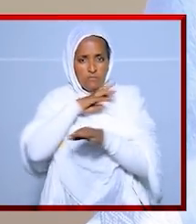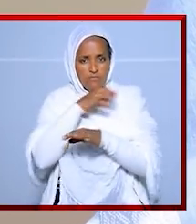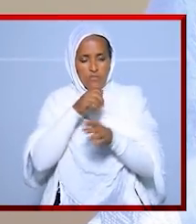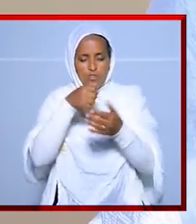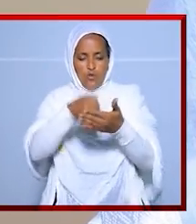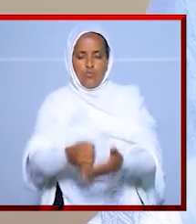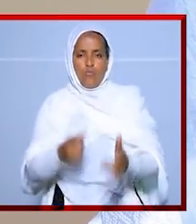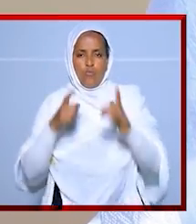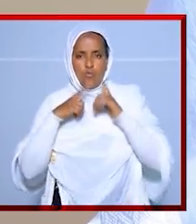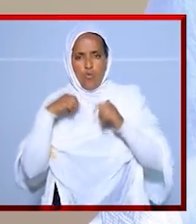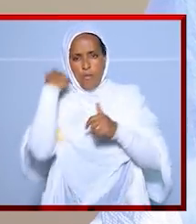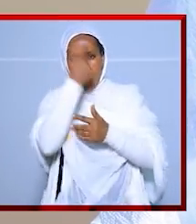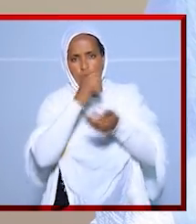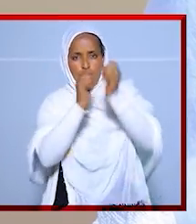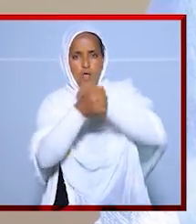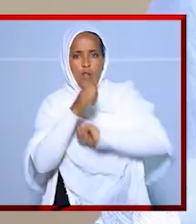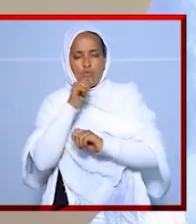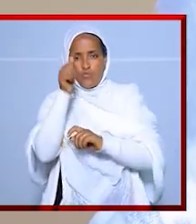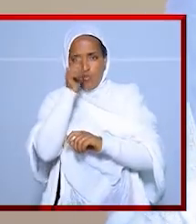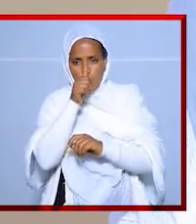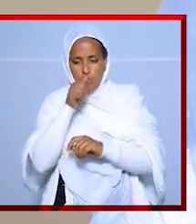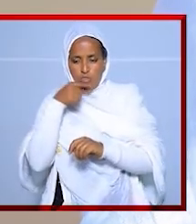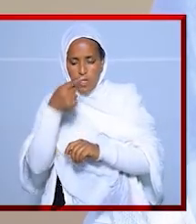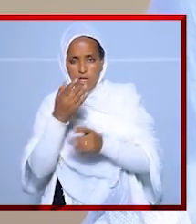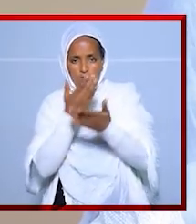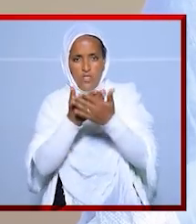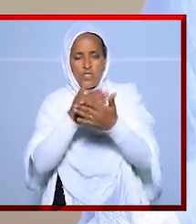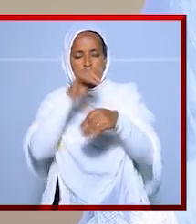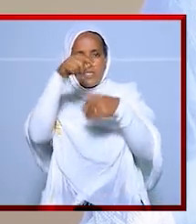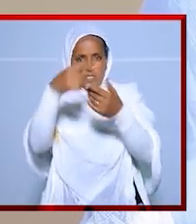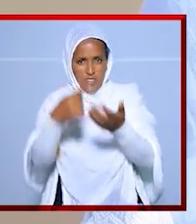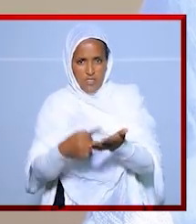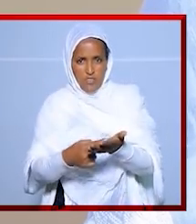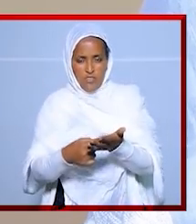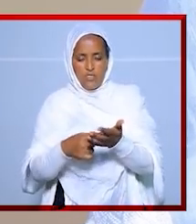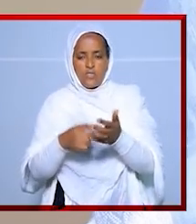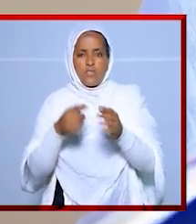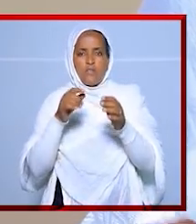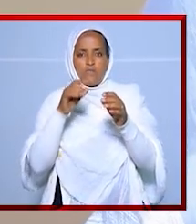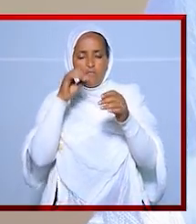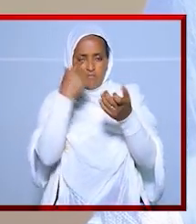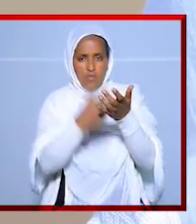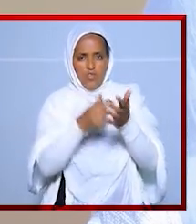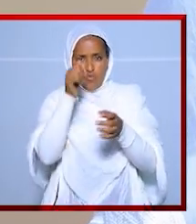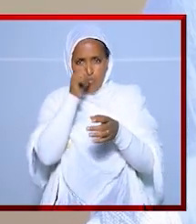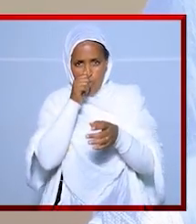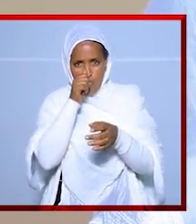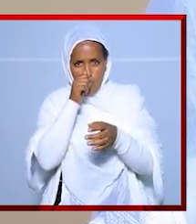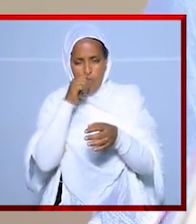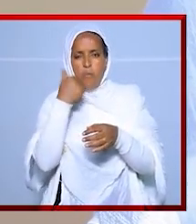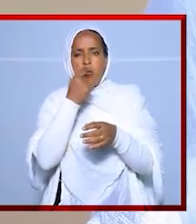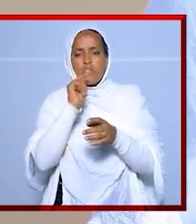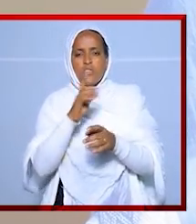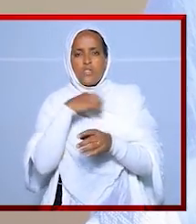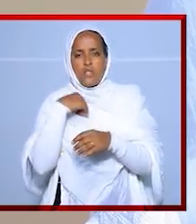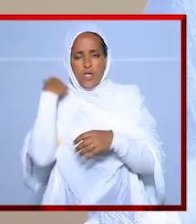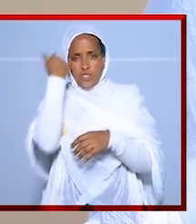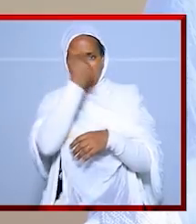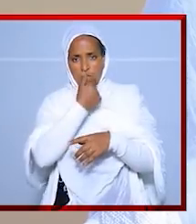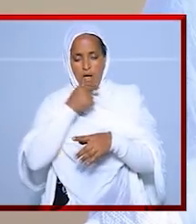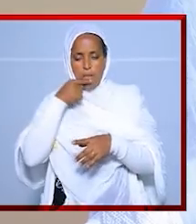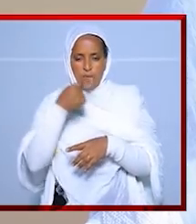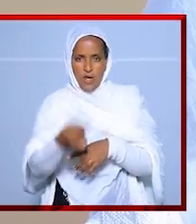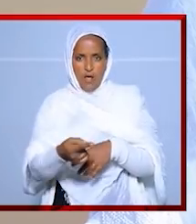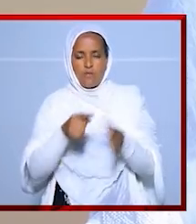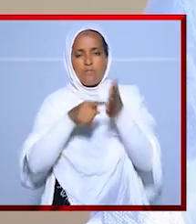ካላጎደፍነው በስተቀር ጸንቶም የሚኖር መልኩን አይለውጥም ኢትዮጵያዊ እስካለ ድረስ። ስለዚህ ይሄ ያደረው ኢትዮጵያዊ የኢትዮጵያን ማንነትና